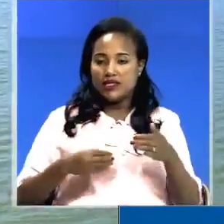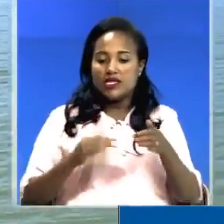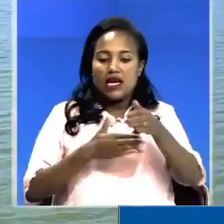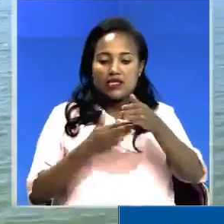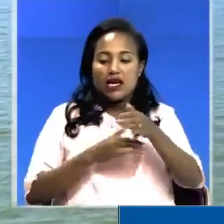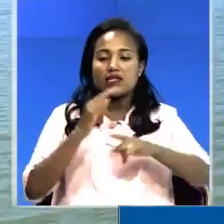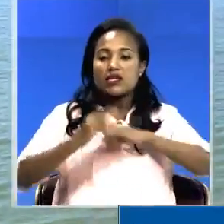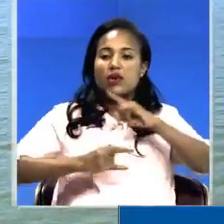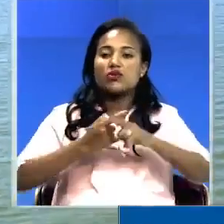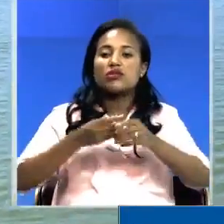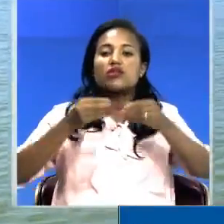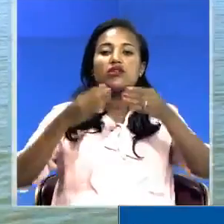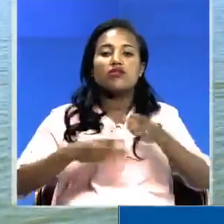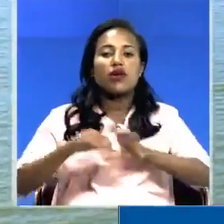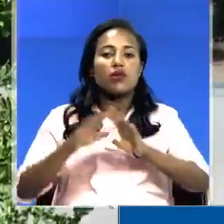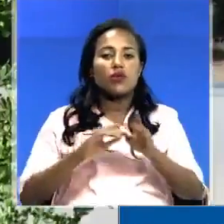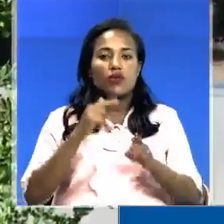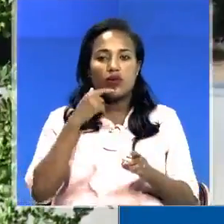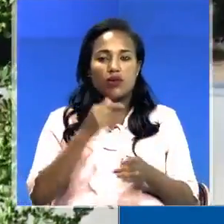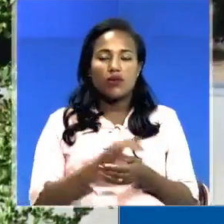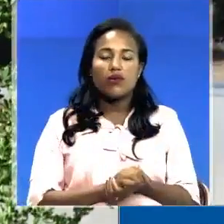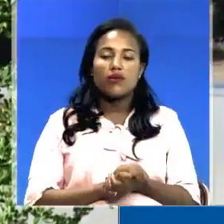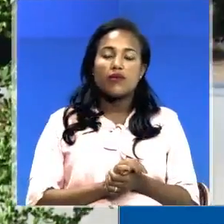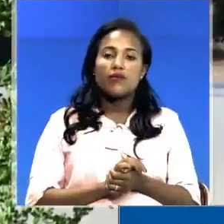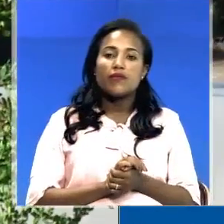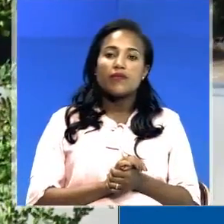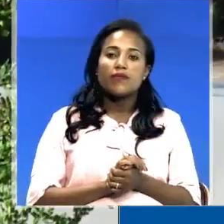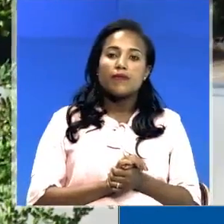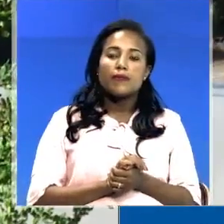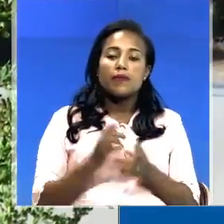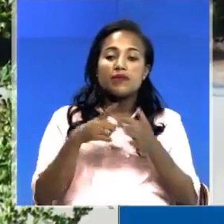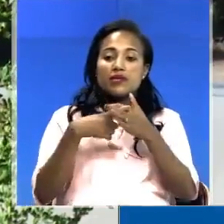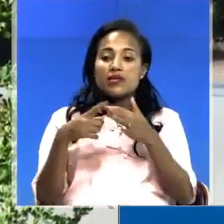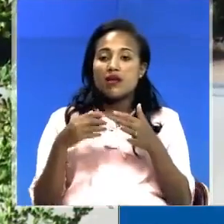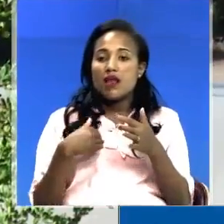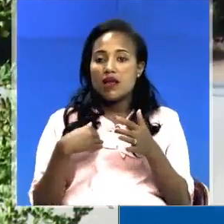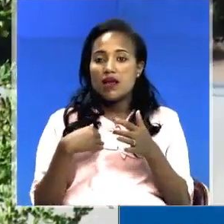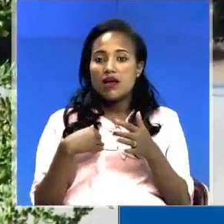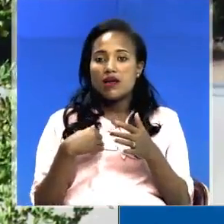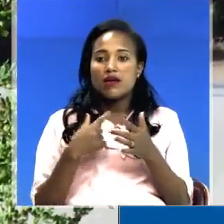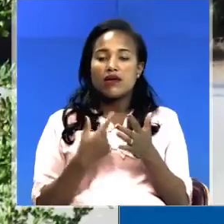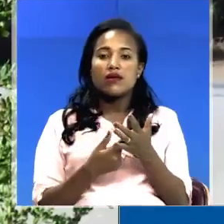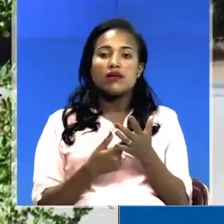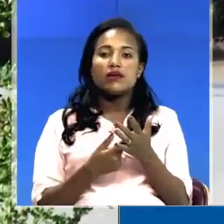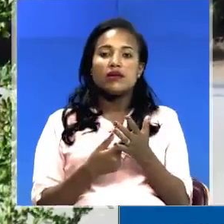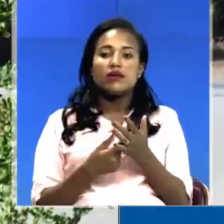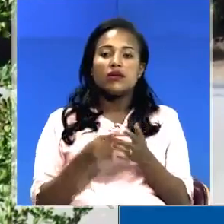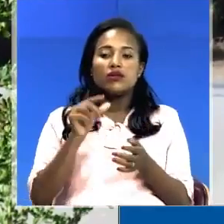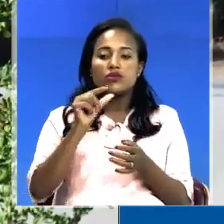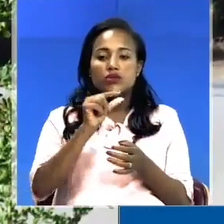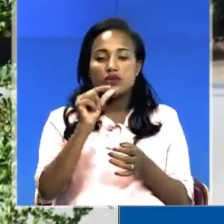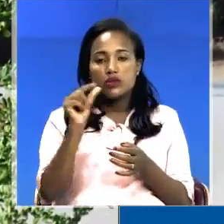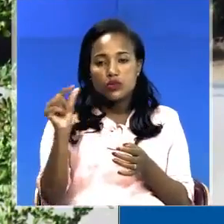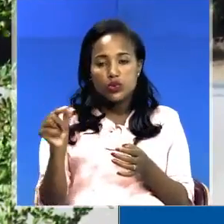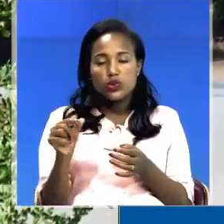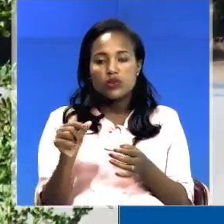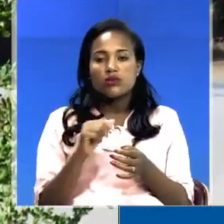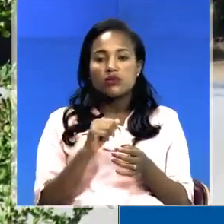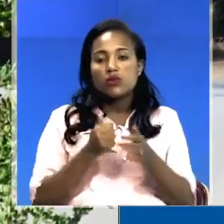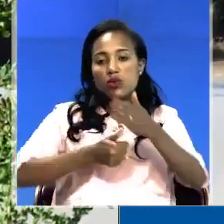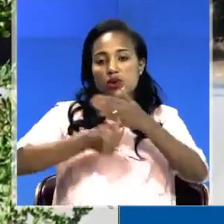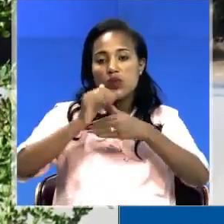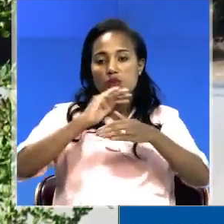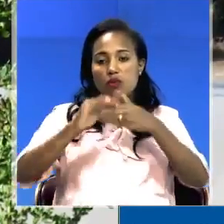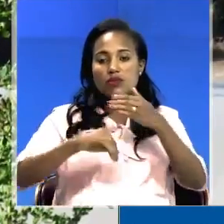እንዲጠፉ እያደረጉ መሆናቸውን ይናገራል። ብርብራ ሚንባር የሚሰደዱ አሉ። በሱ ያለግባ ጫጩቶች ይጎዳሉ። በዛ ሁሉ በዛ ቢሰራ